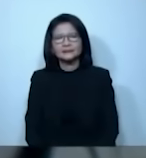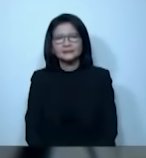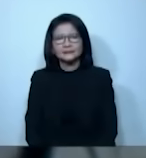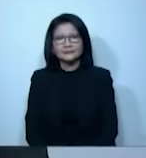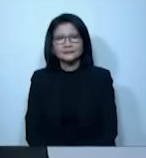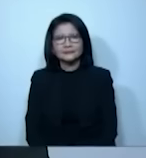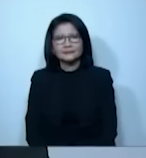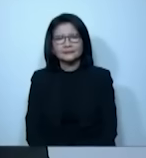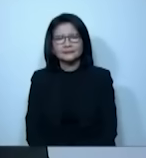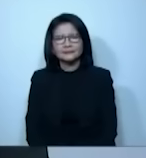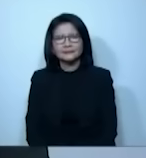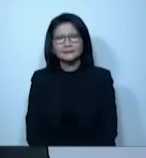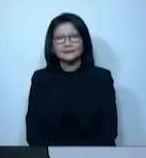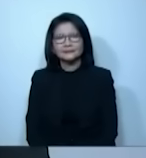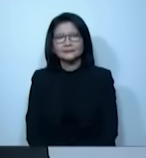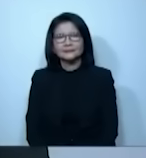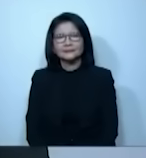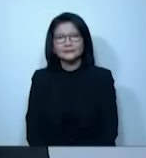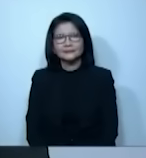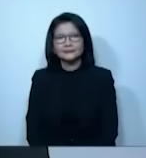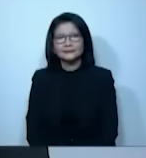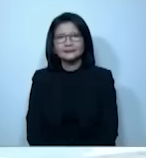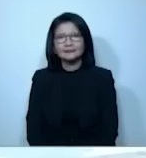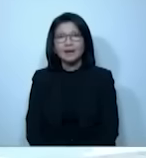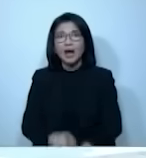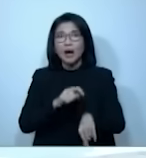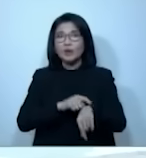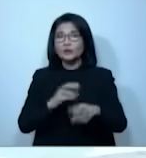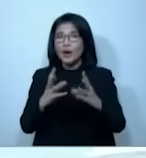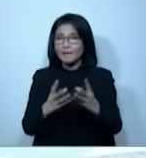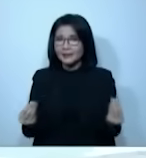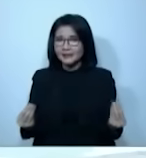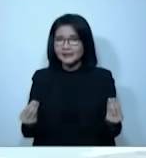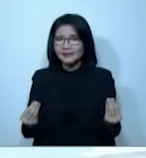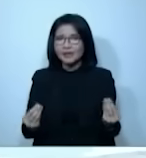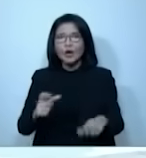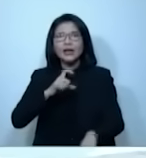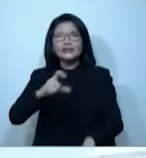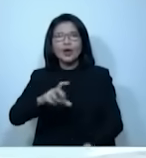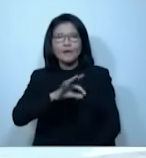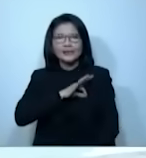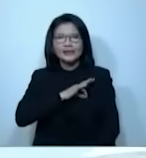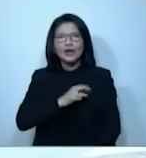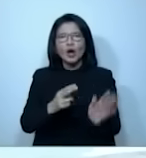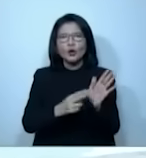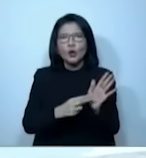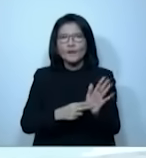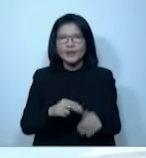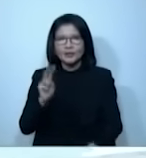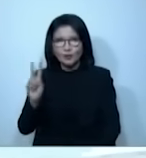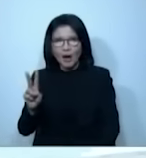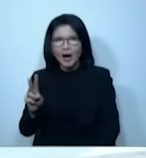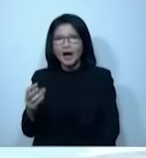situ baik waktunya habis kami berikan kesempatan kepada calon Presiden nomor urut 2 untuk